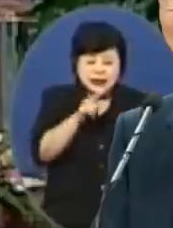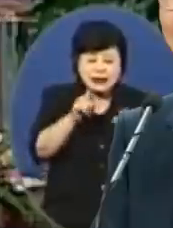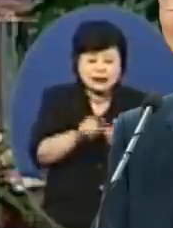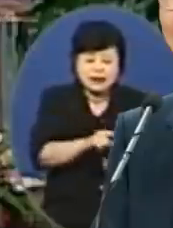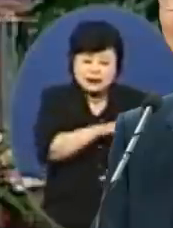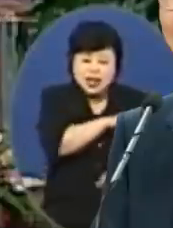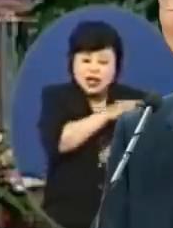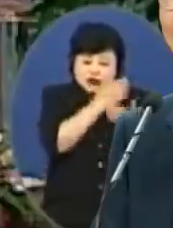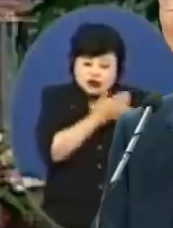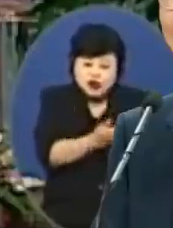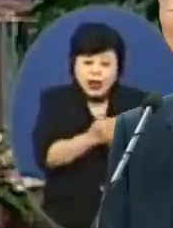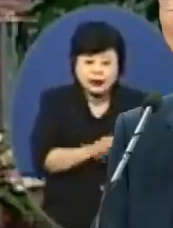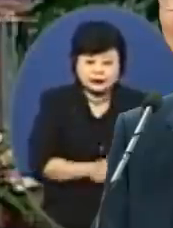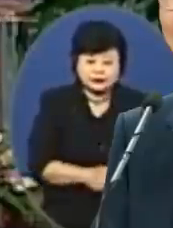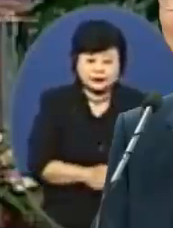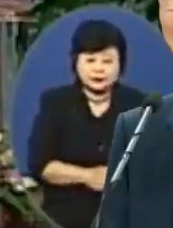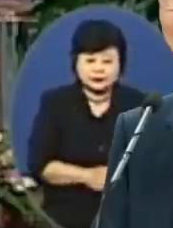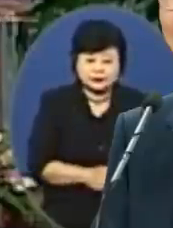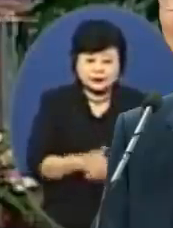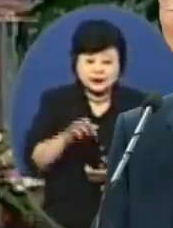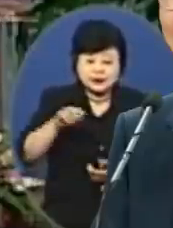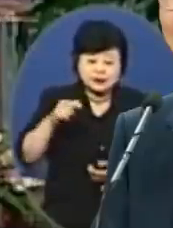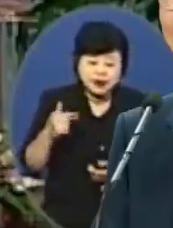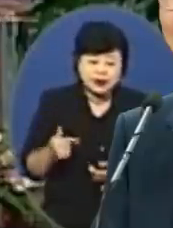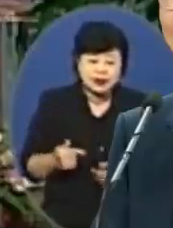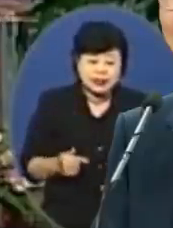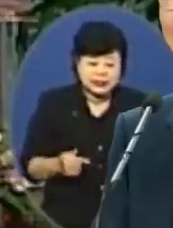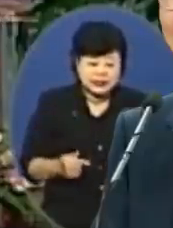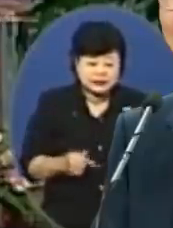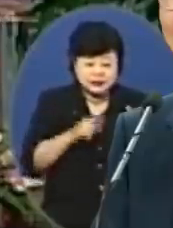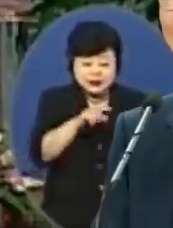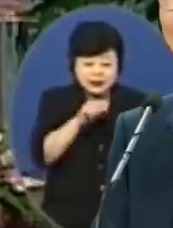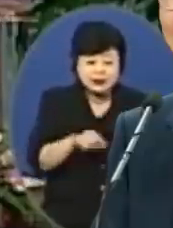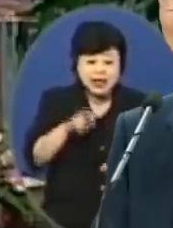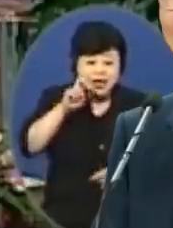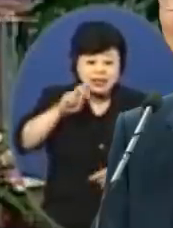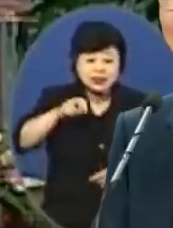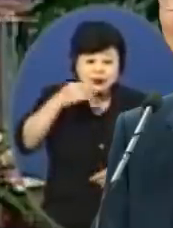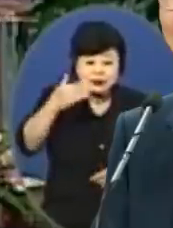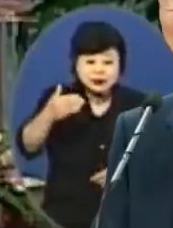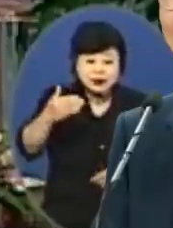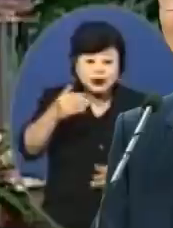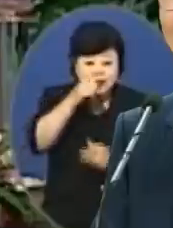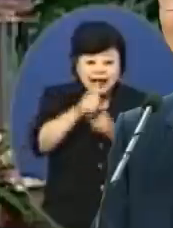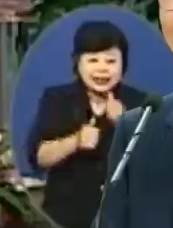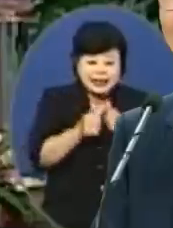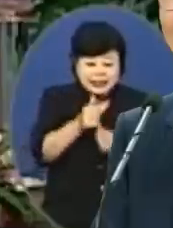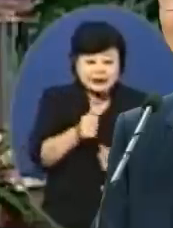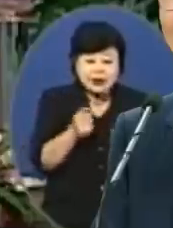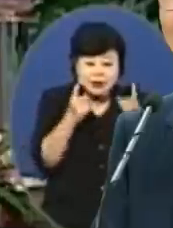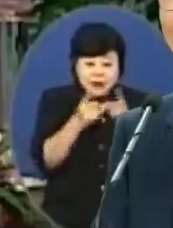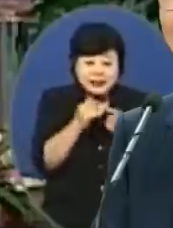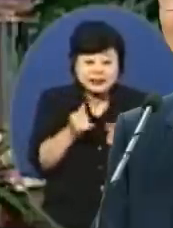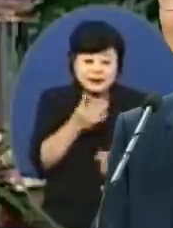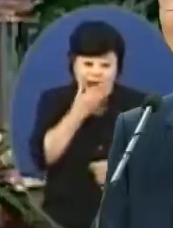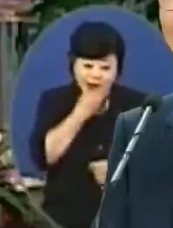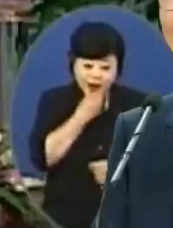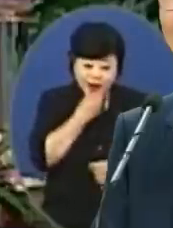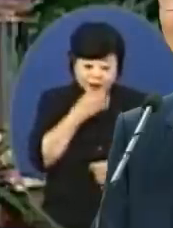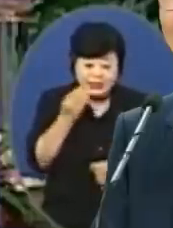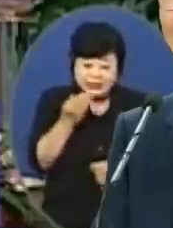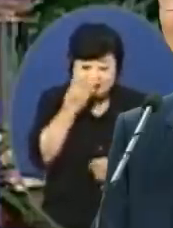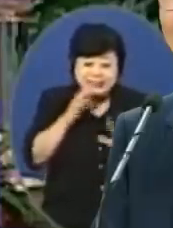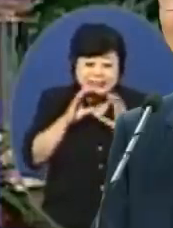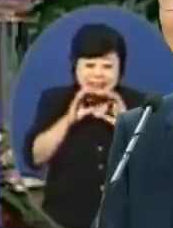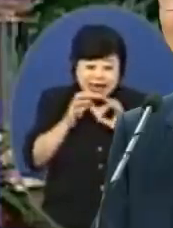것입니다. 신명기 33장 29절은 하나님을 만난 사람의 행복에 대하여 이렇게 말씀합니다.